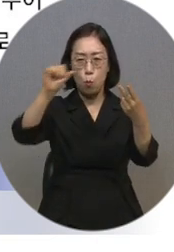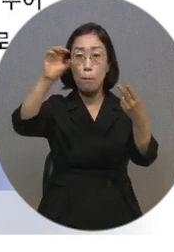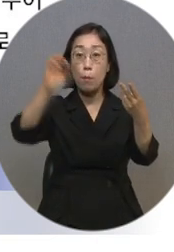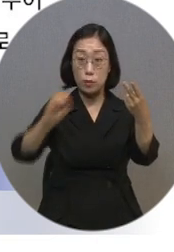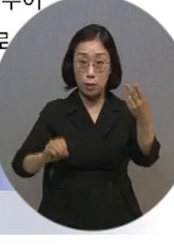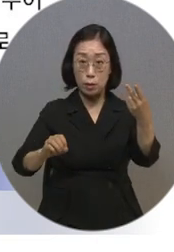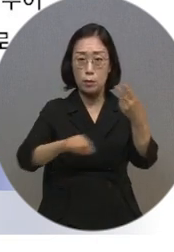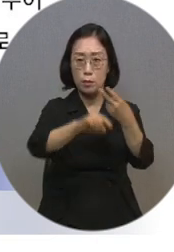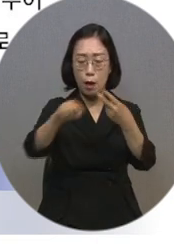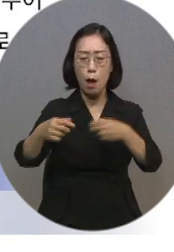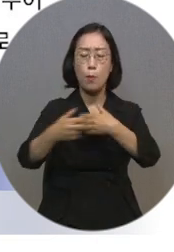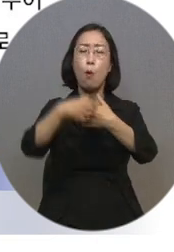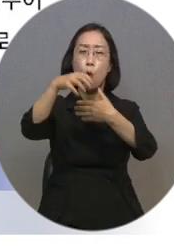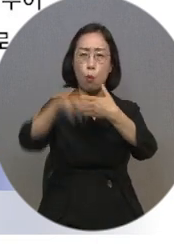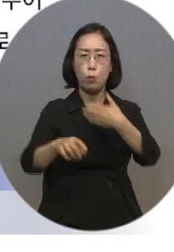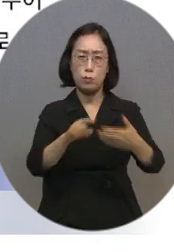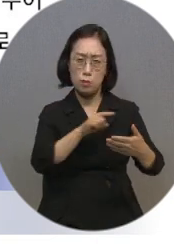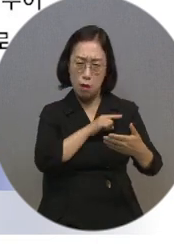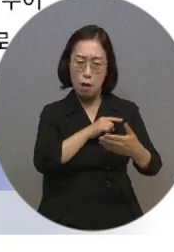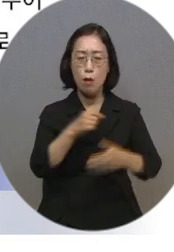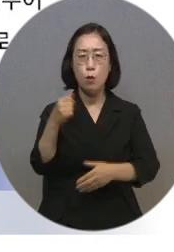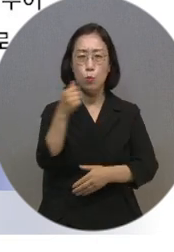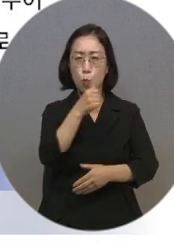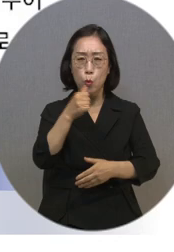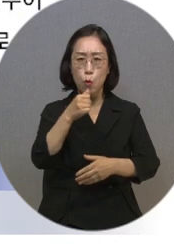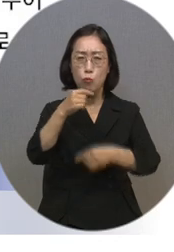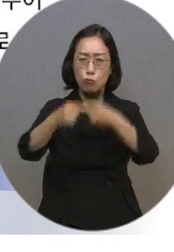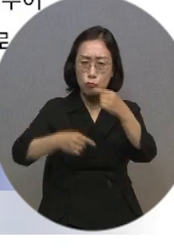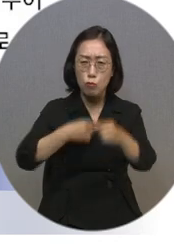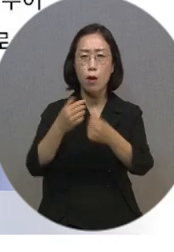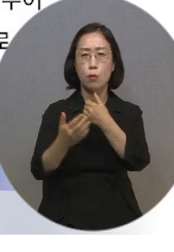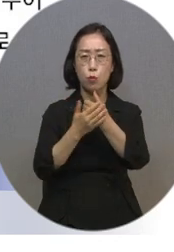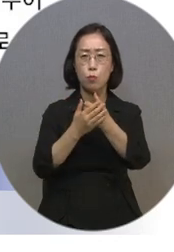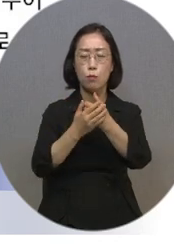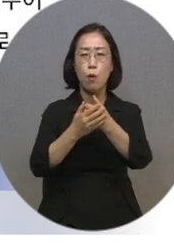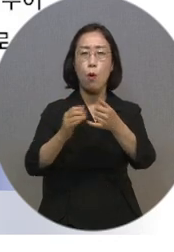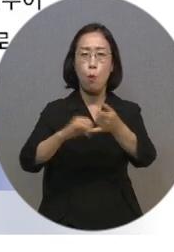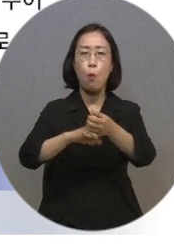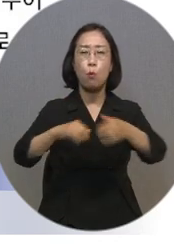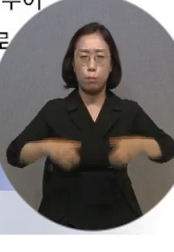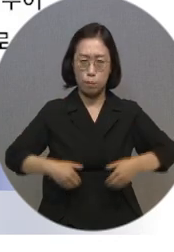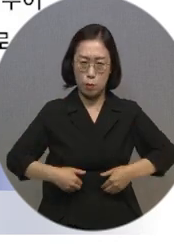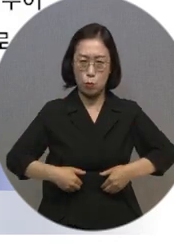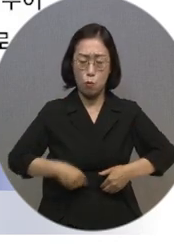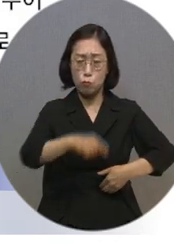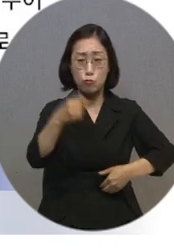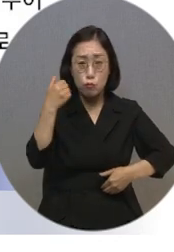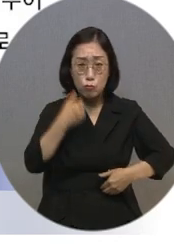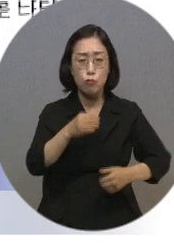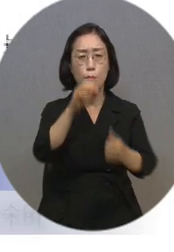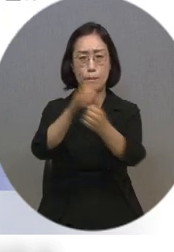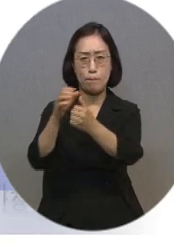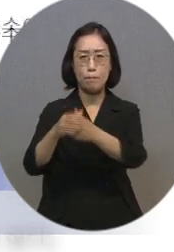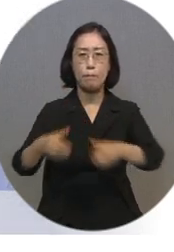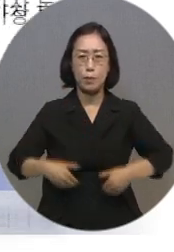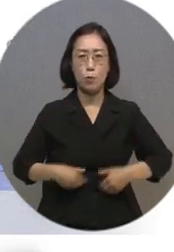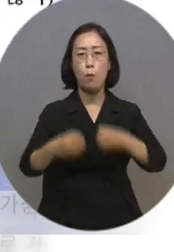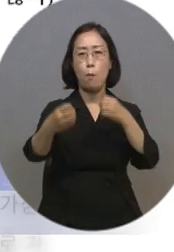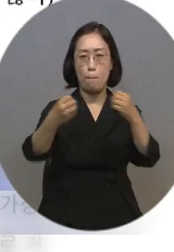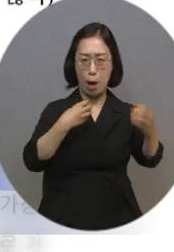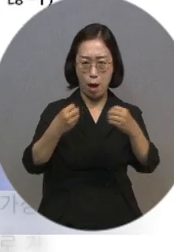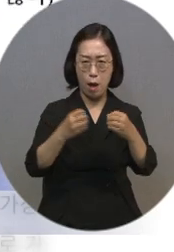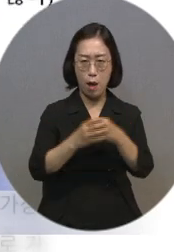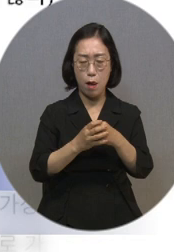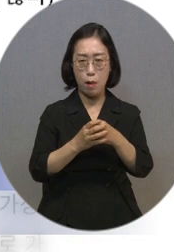92.5%는 병원에서 가장 원하는 의사소통 지원으로 수어가 가능한 직업 배치를 꼽았습니다.